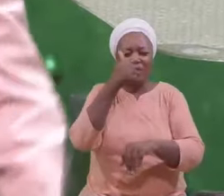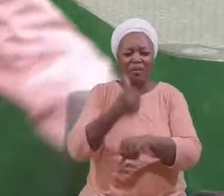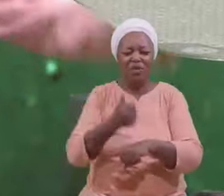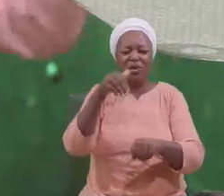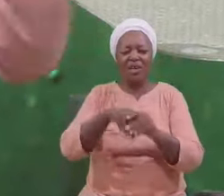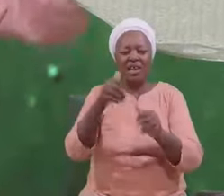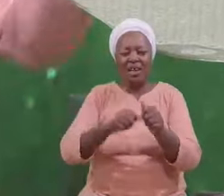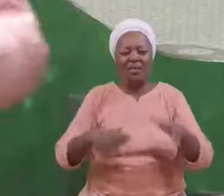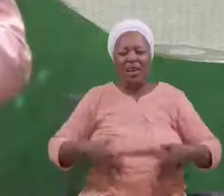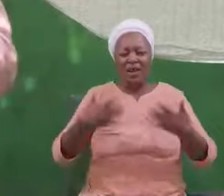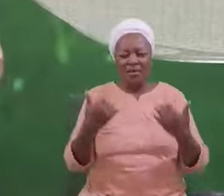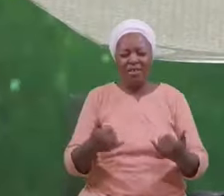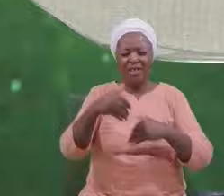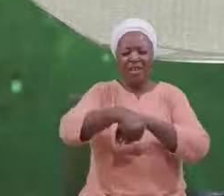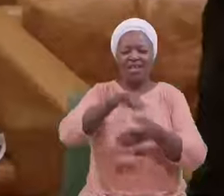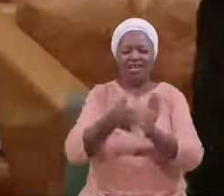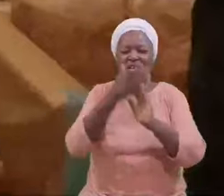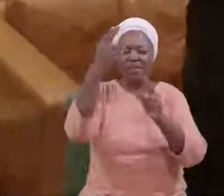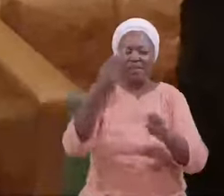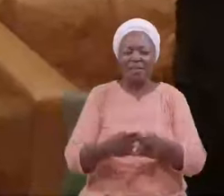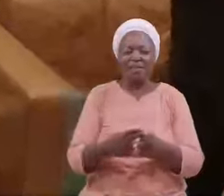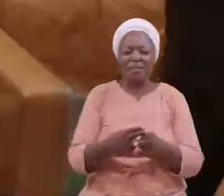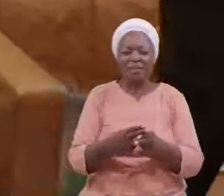soir au nom de Jésus-Christ.